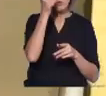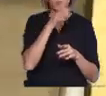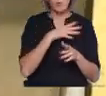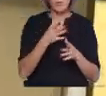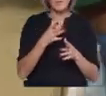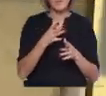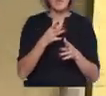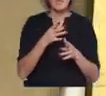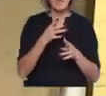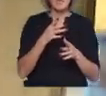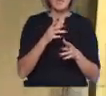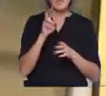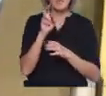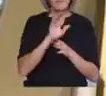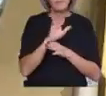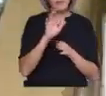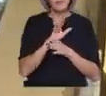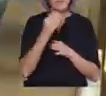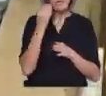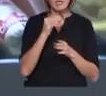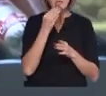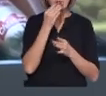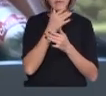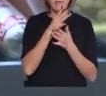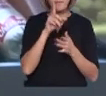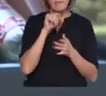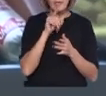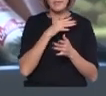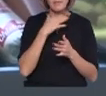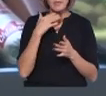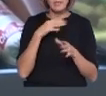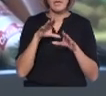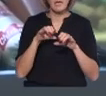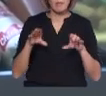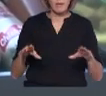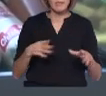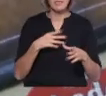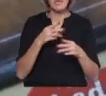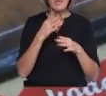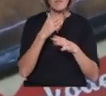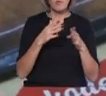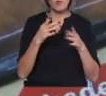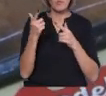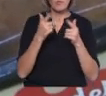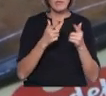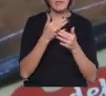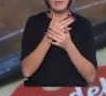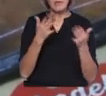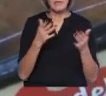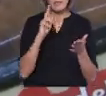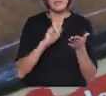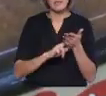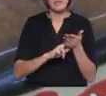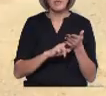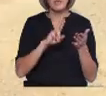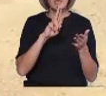слову, предприятие выпускает качественную продукцию из мяса птицы, колбасные изделия и полуфабрикаты под торговой маркой